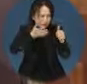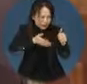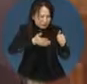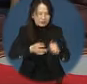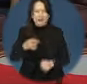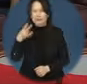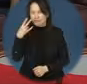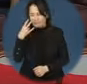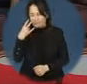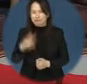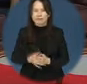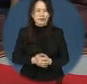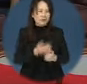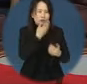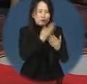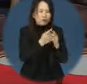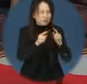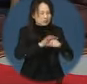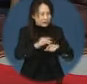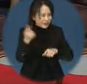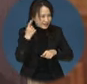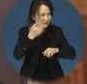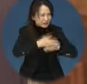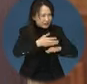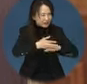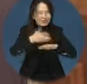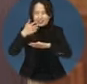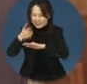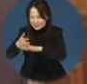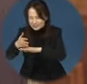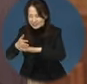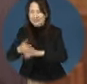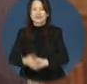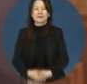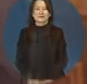그렇게 하겠습니다 오늘 꿰어 말씀 잘 들었어요 고맙습니다 않습니다